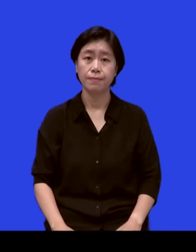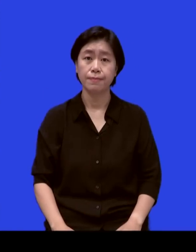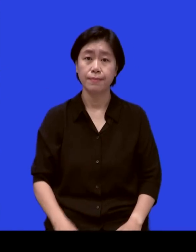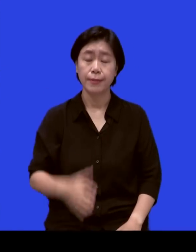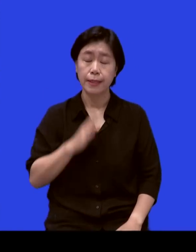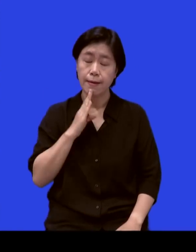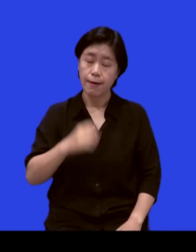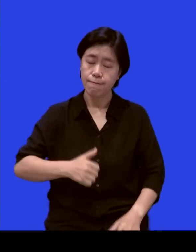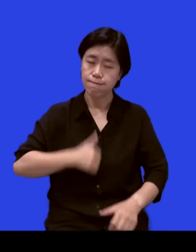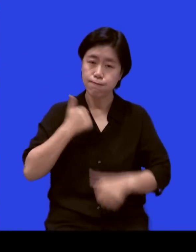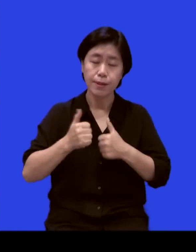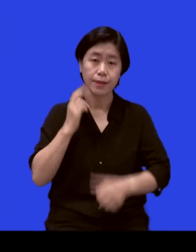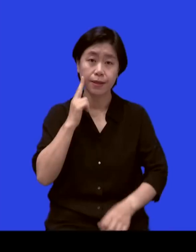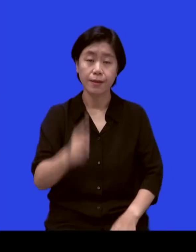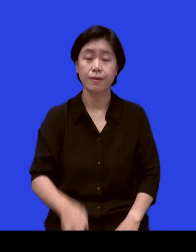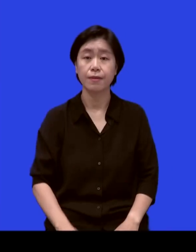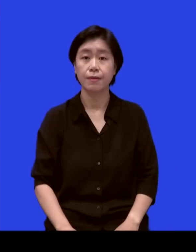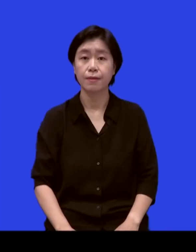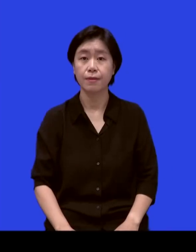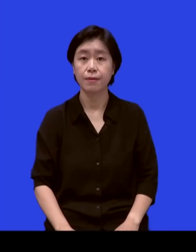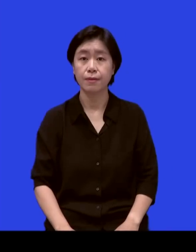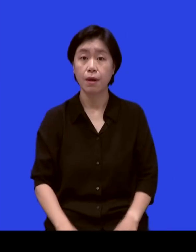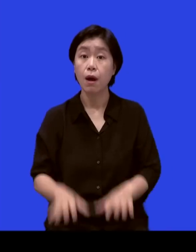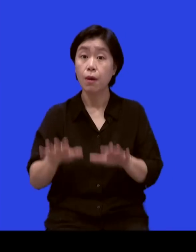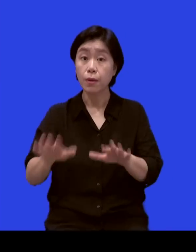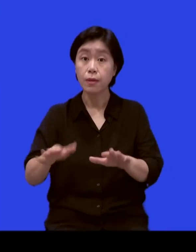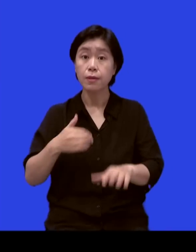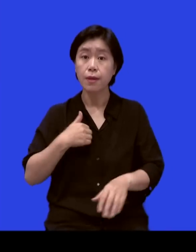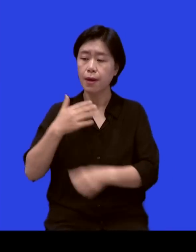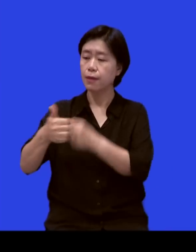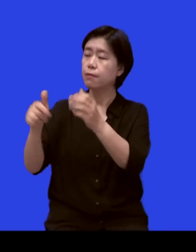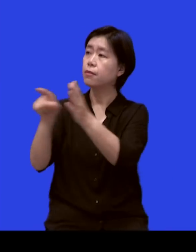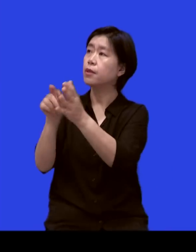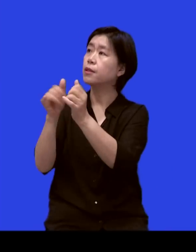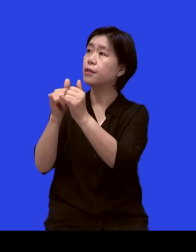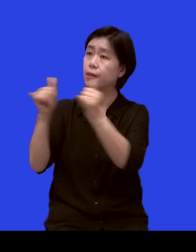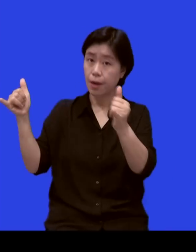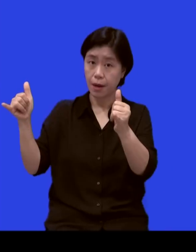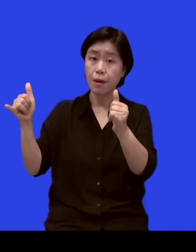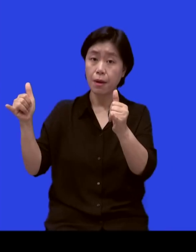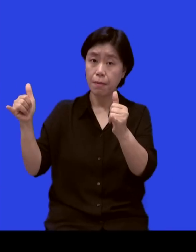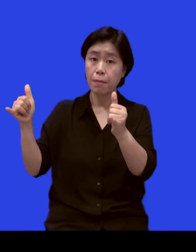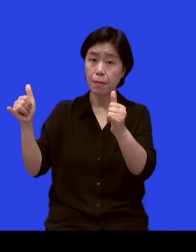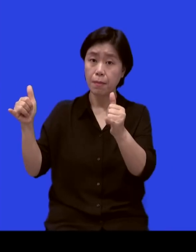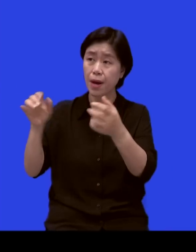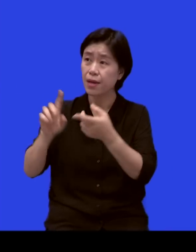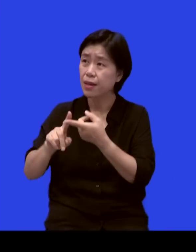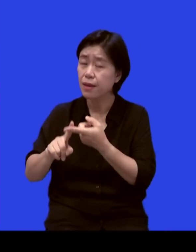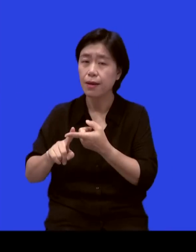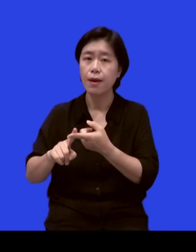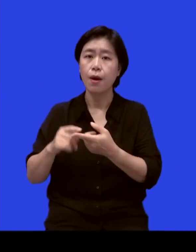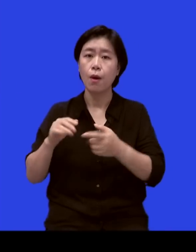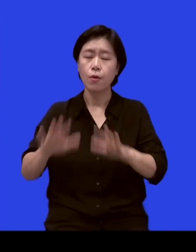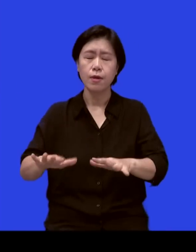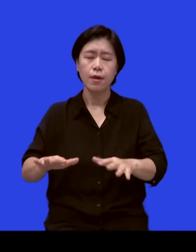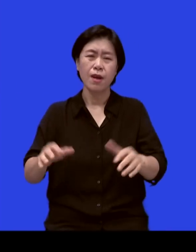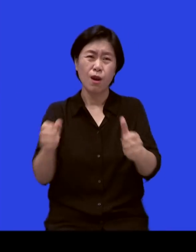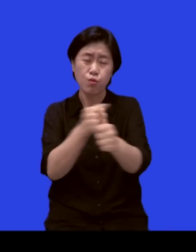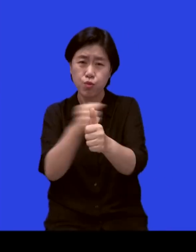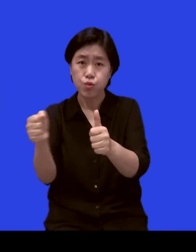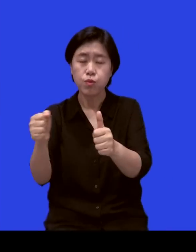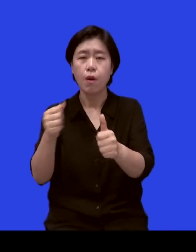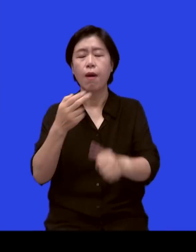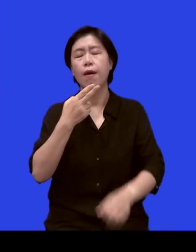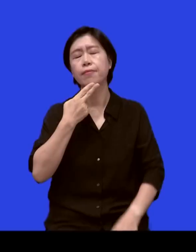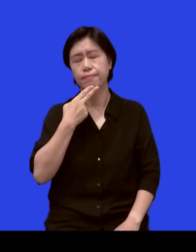예, 예. 제가 오늘 크리스찬으로서 여기서 행패 안 부리겠다. 왜냐면